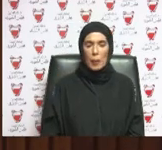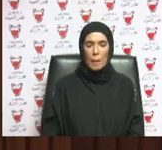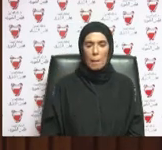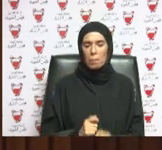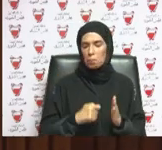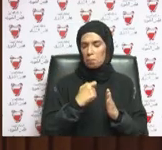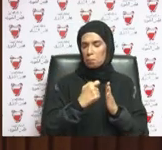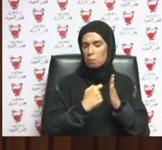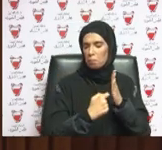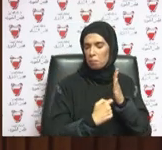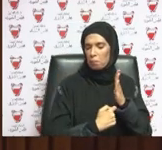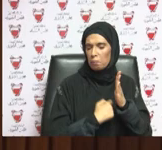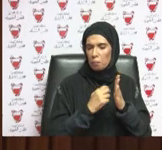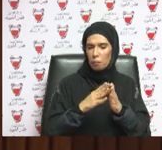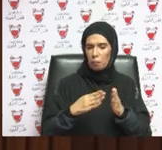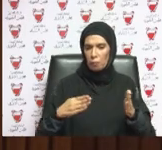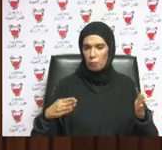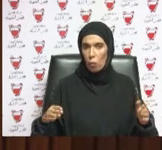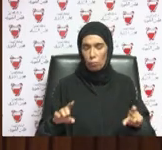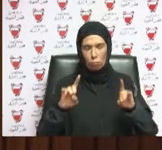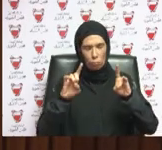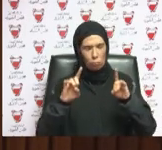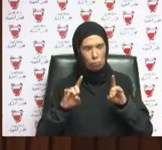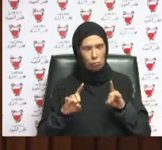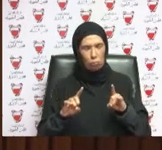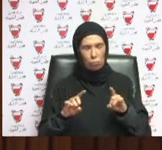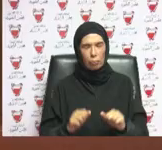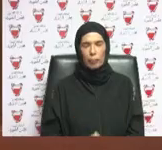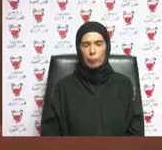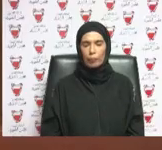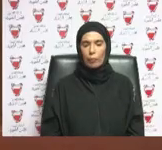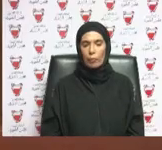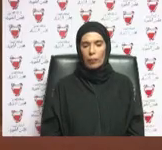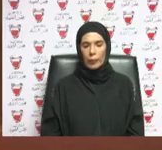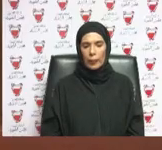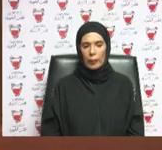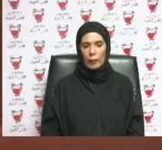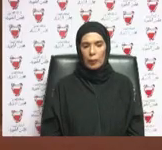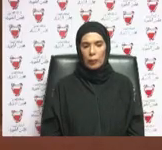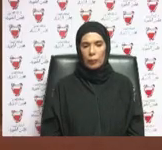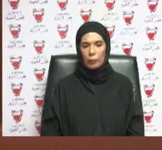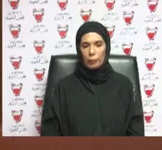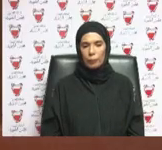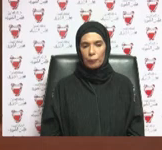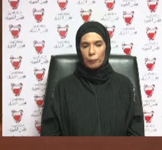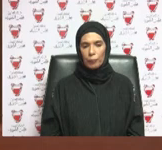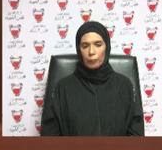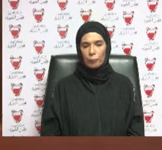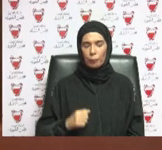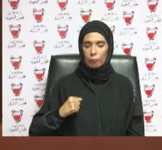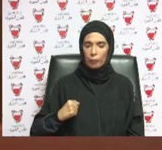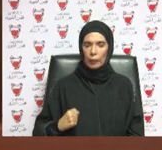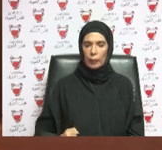وسيسجلها التاريخ بأحرف من نور. معالي الرئيس، لم تكن ثروة البحرين